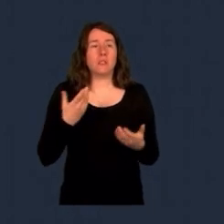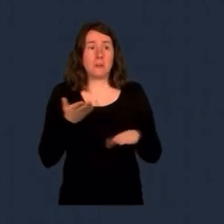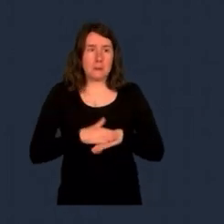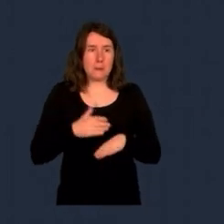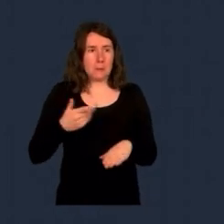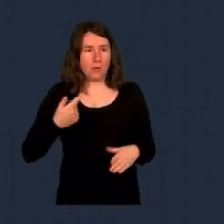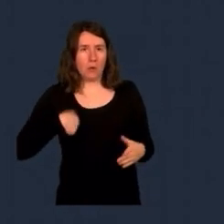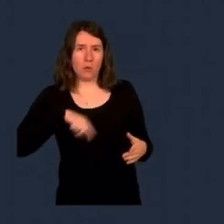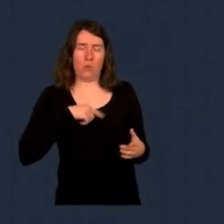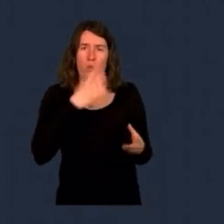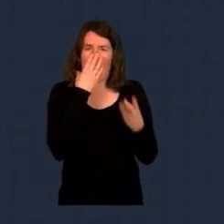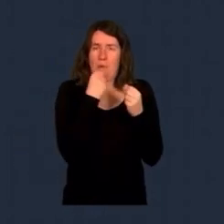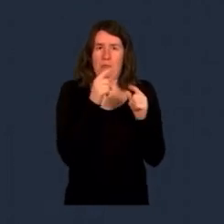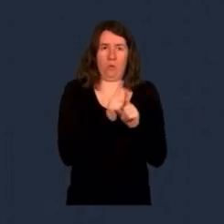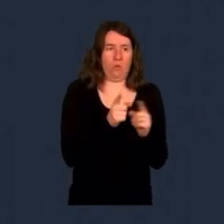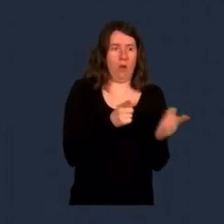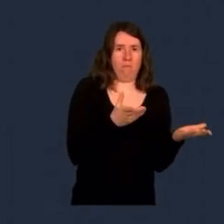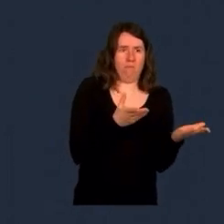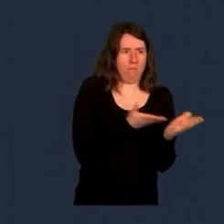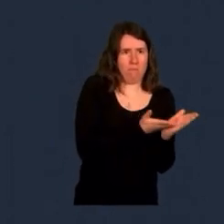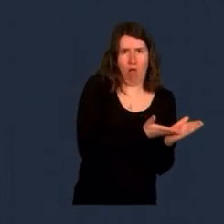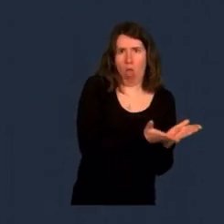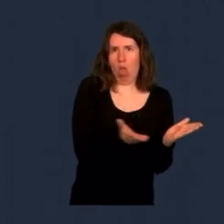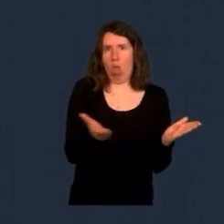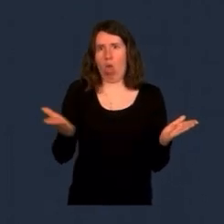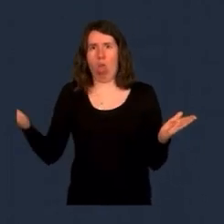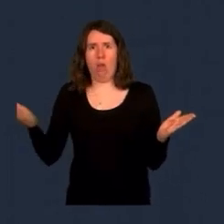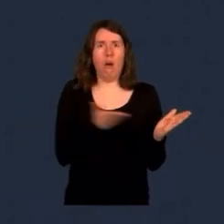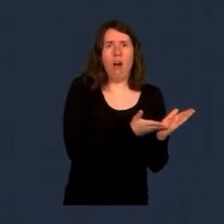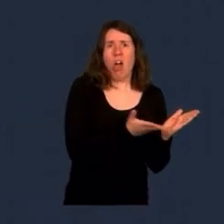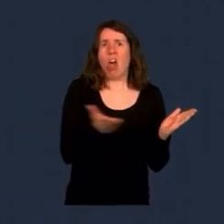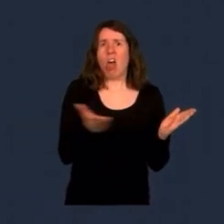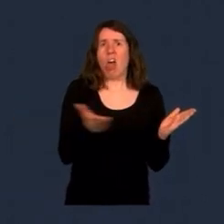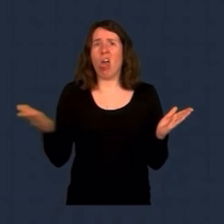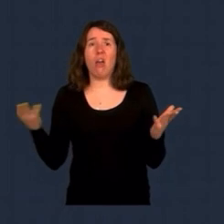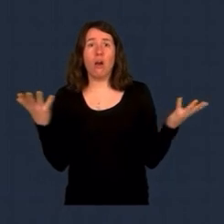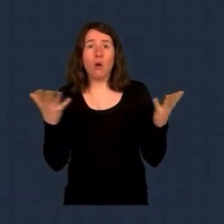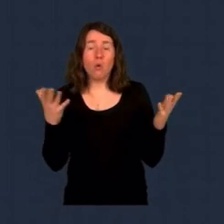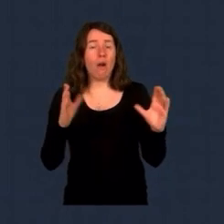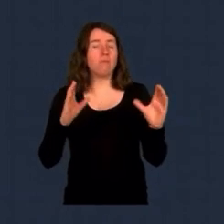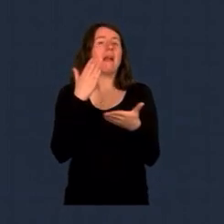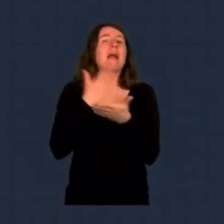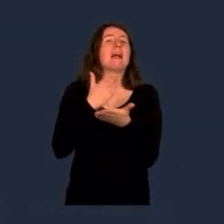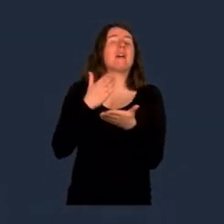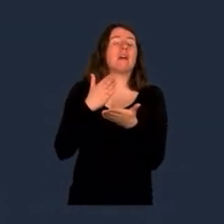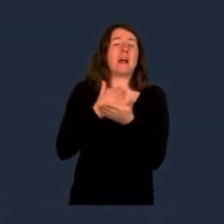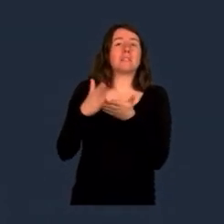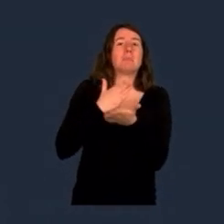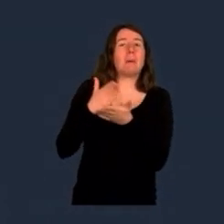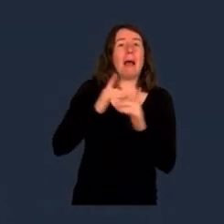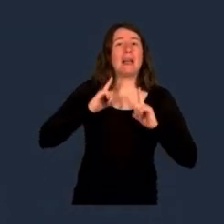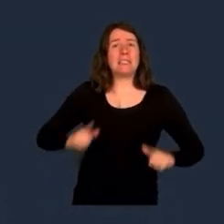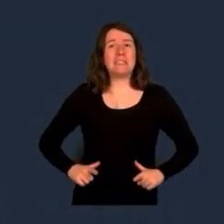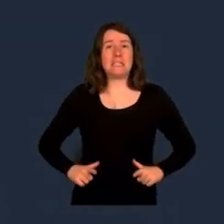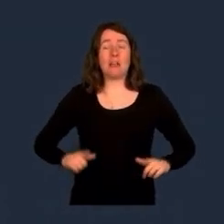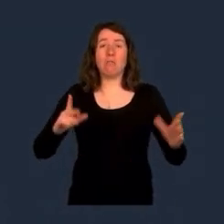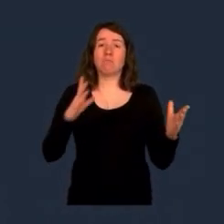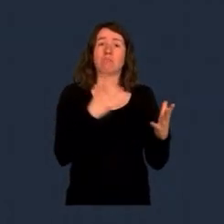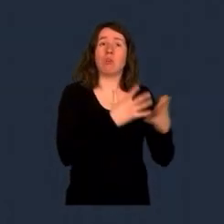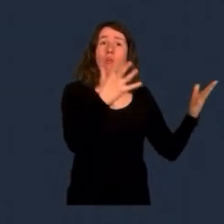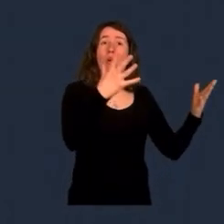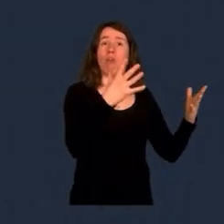inquiétante dérive, une inquiétante tendance à un regroupement de cette classe préparatoire de lycées au sein des